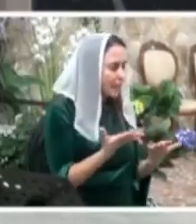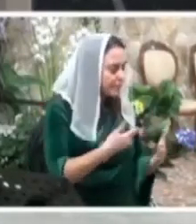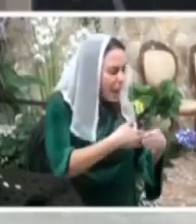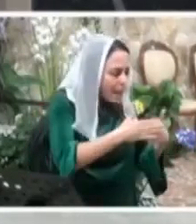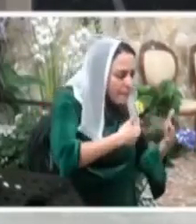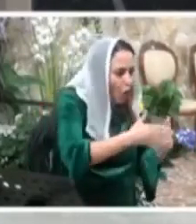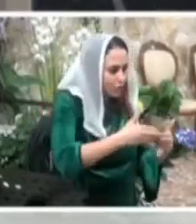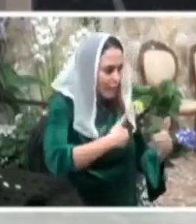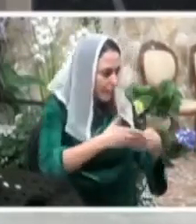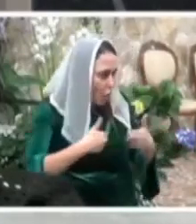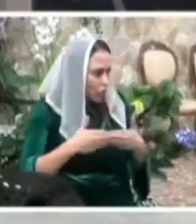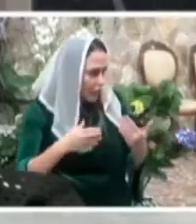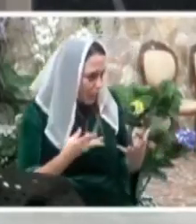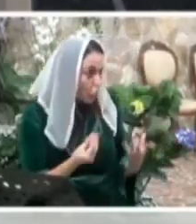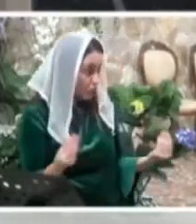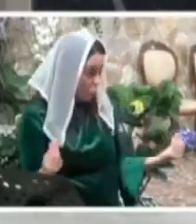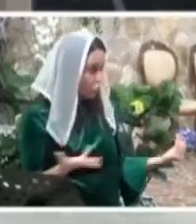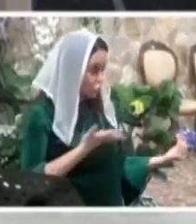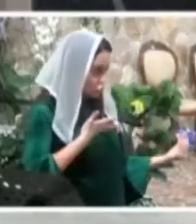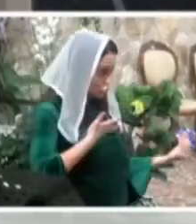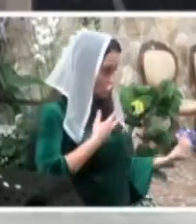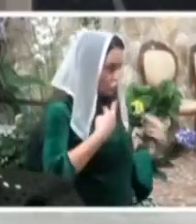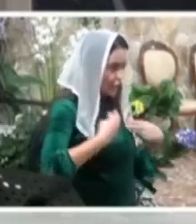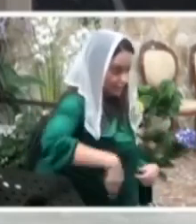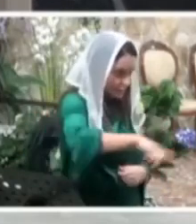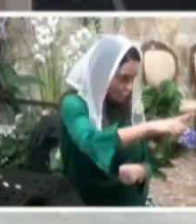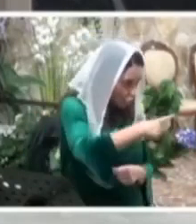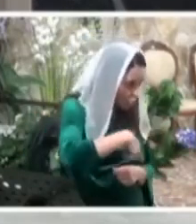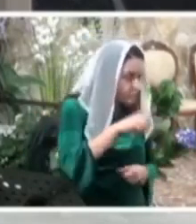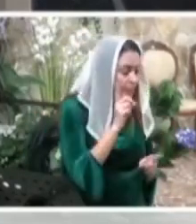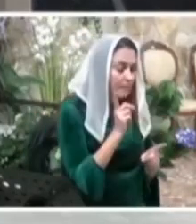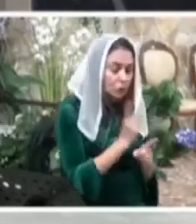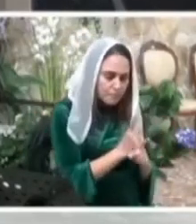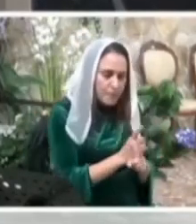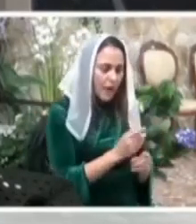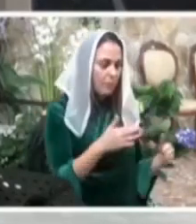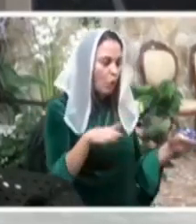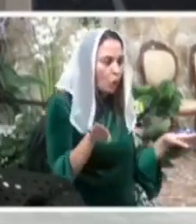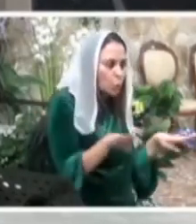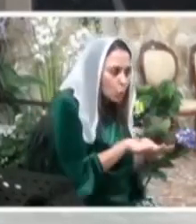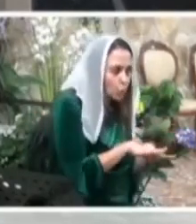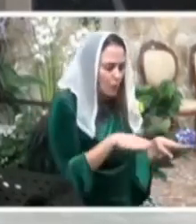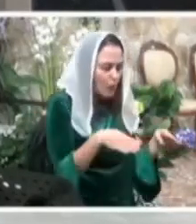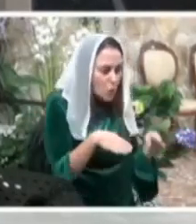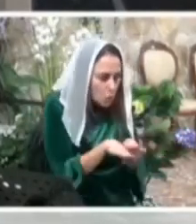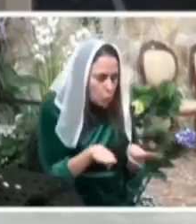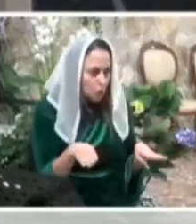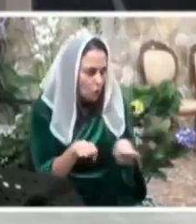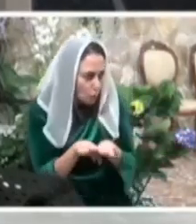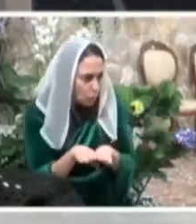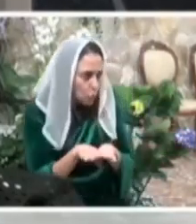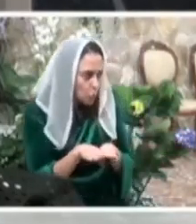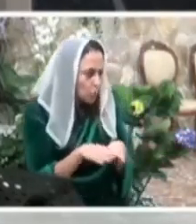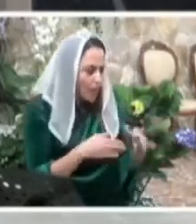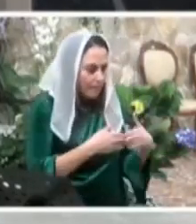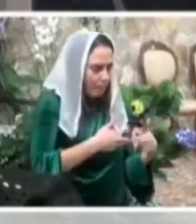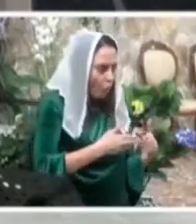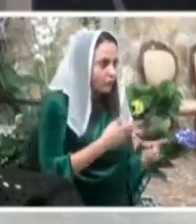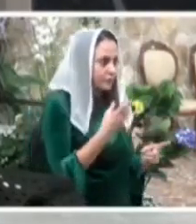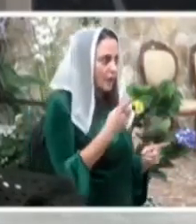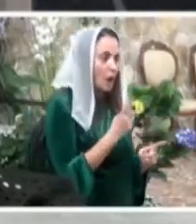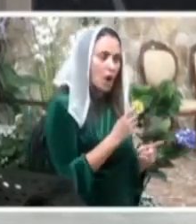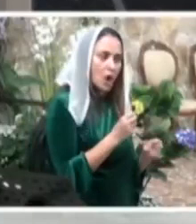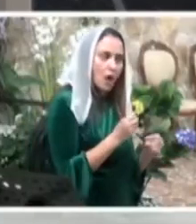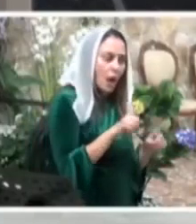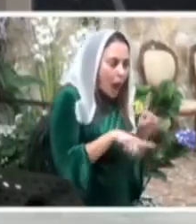sono magari le realtà che dobbiamo chiudere affinché non smarriamo il vero